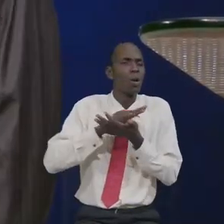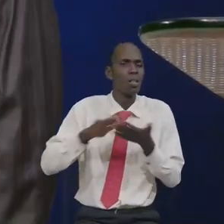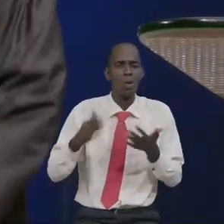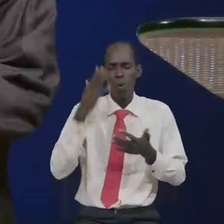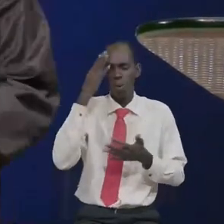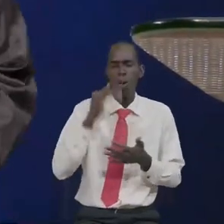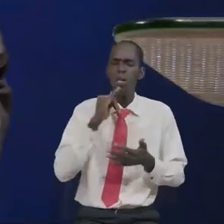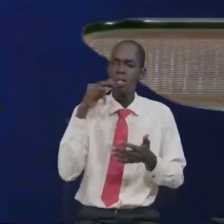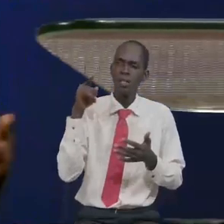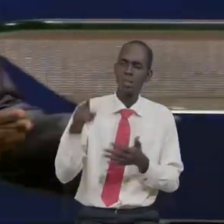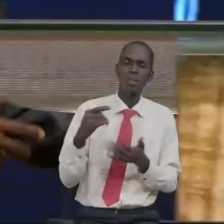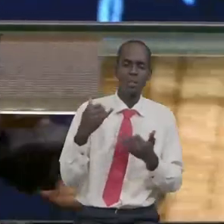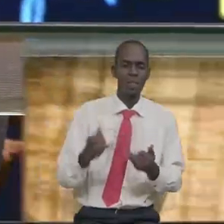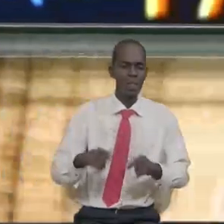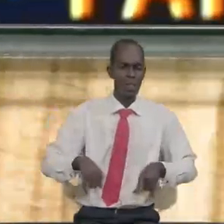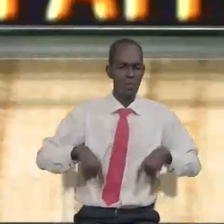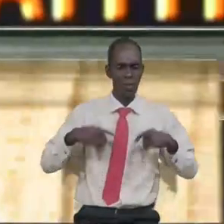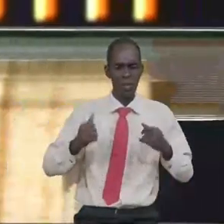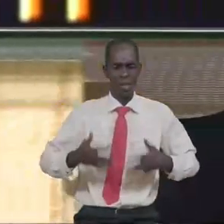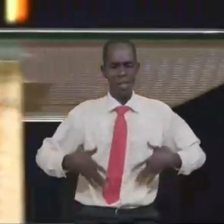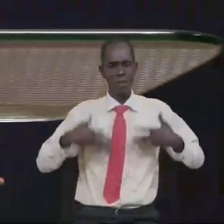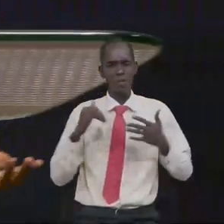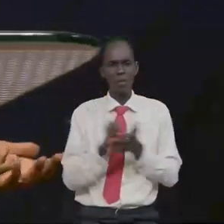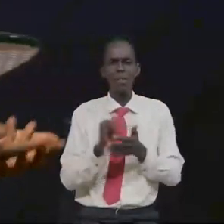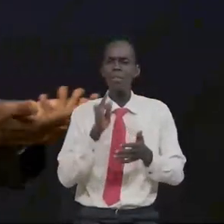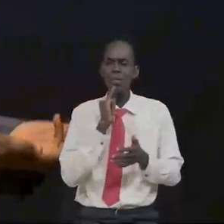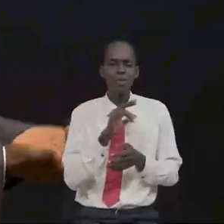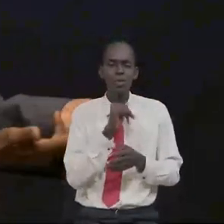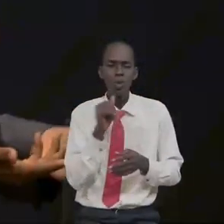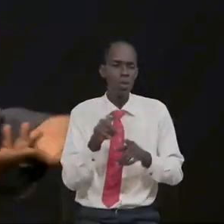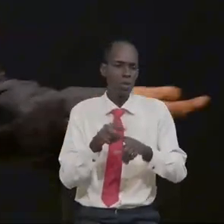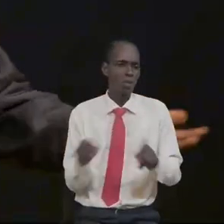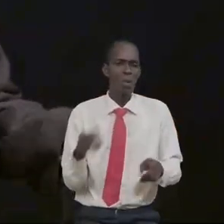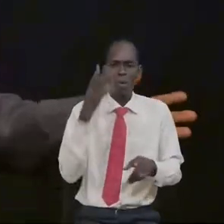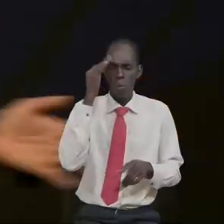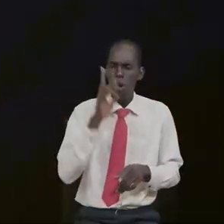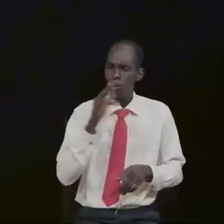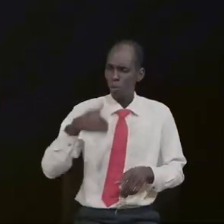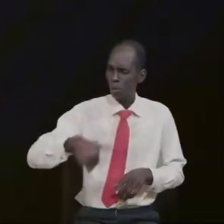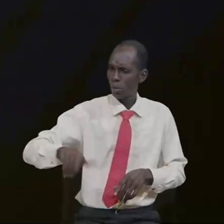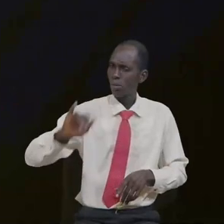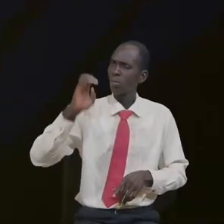totalement différente? Pourquoi il évangélise comme s'il est la seule personne